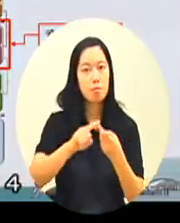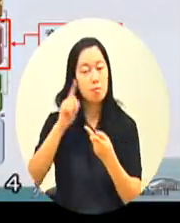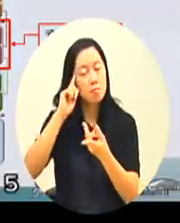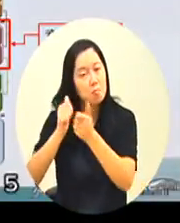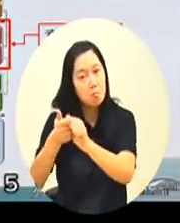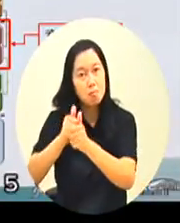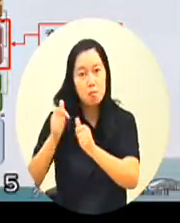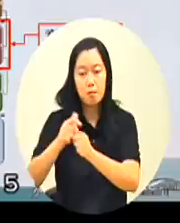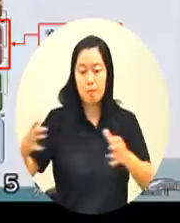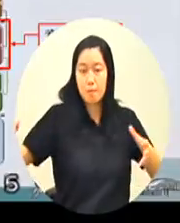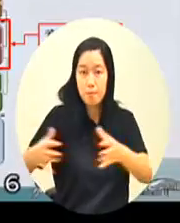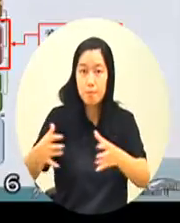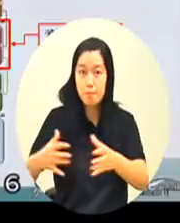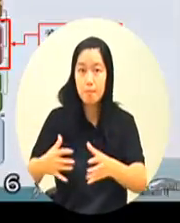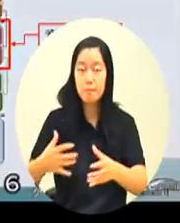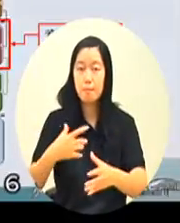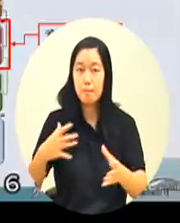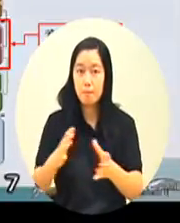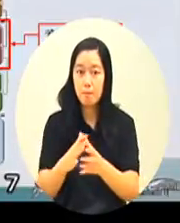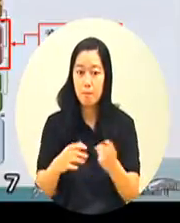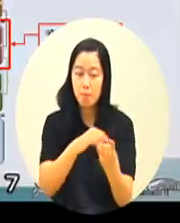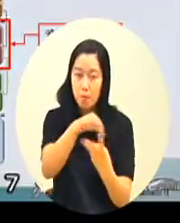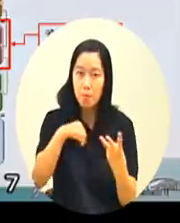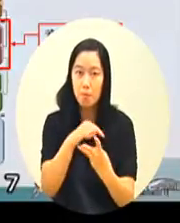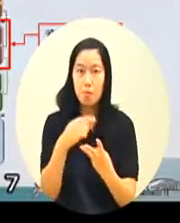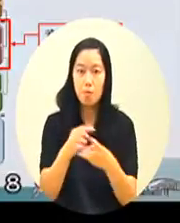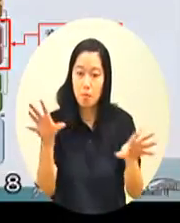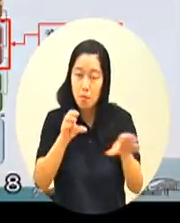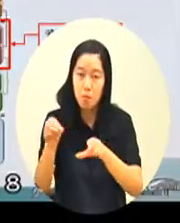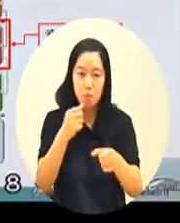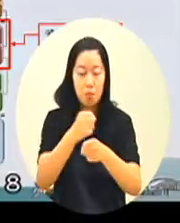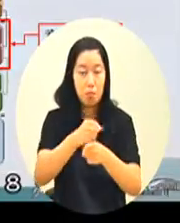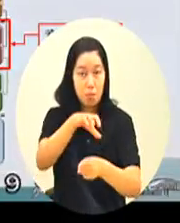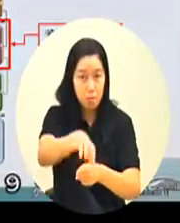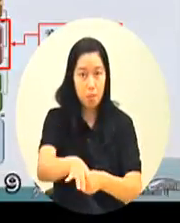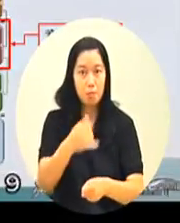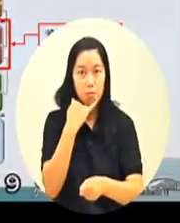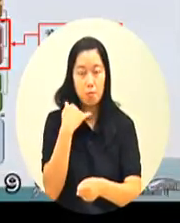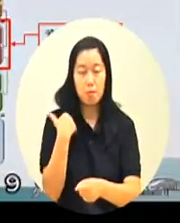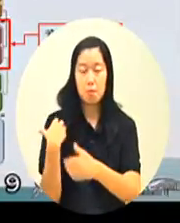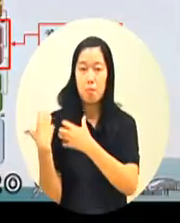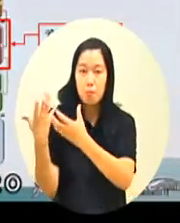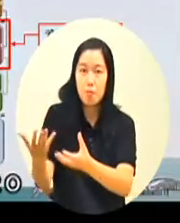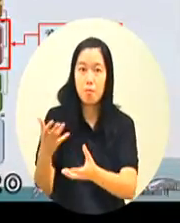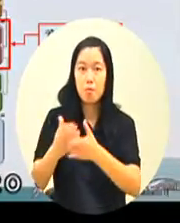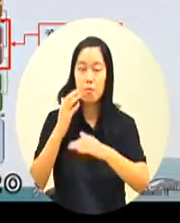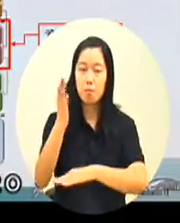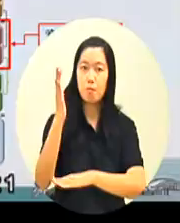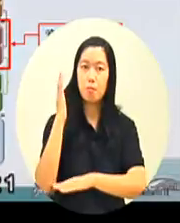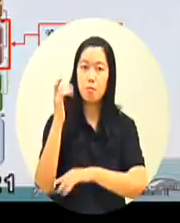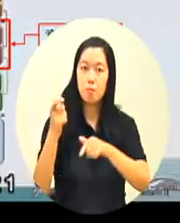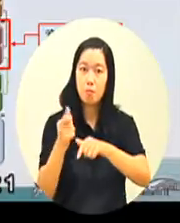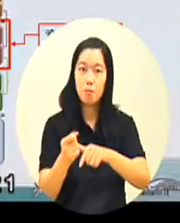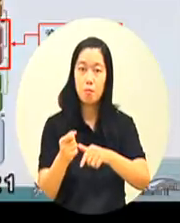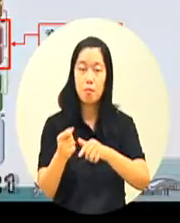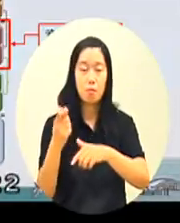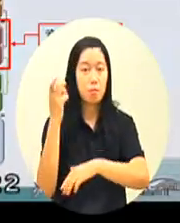同持有这个部分，就是能够有一个资讯的交易平台，那是由政府公部门出面来协助整合